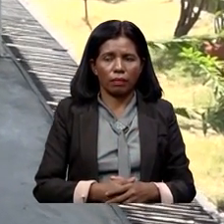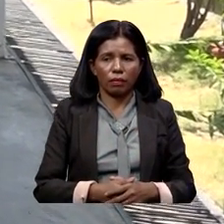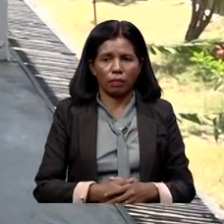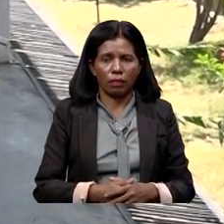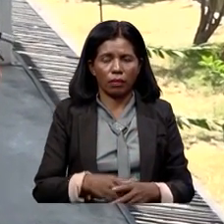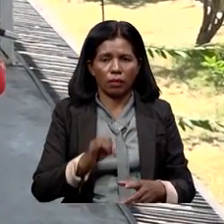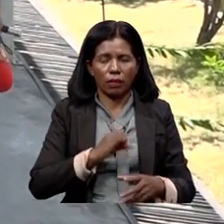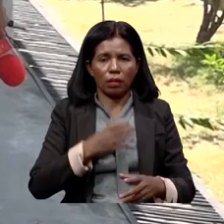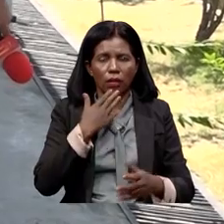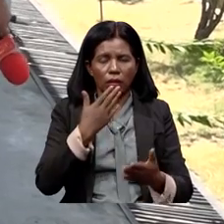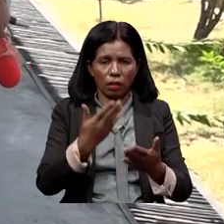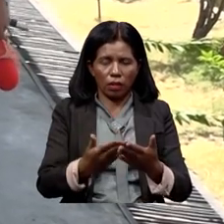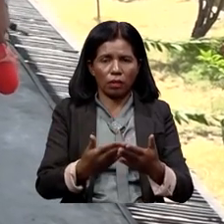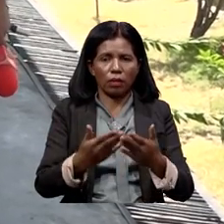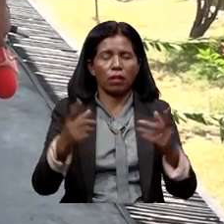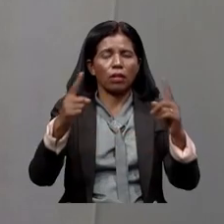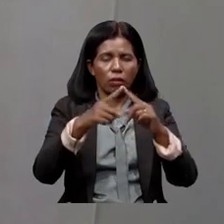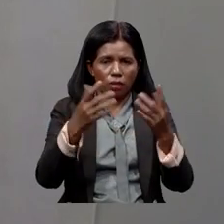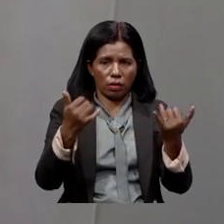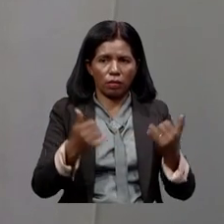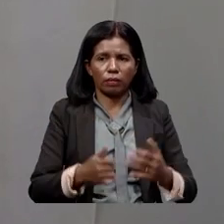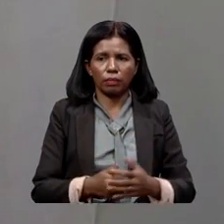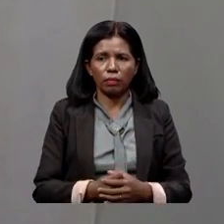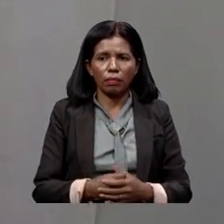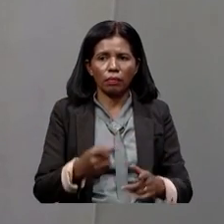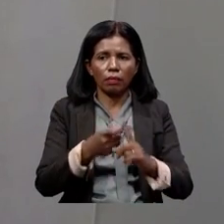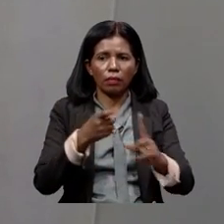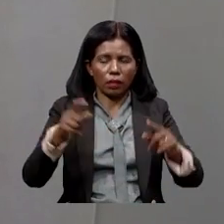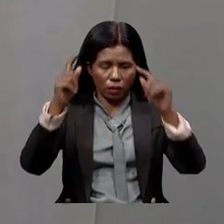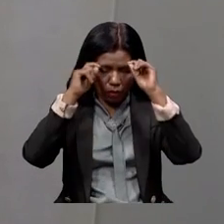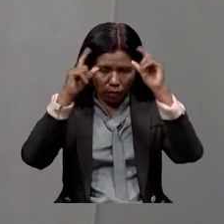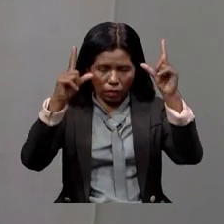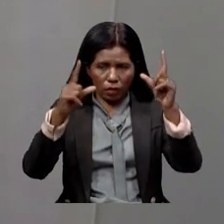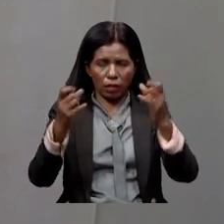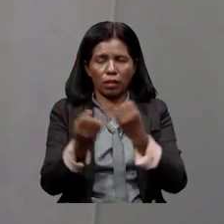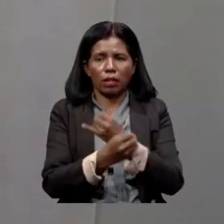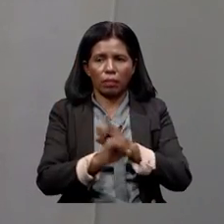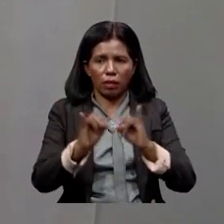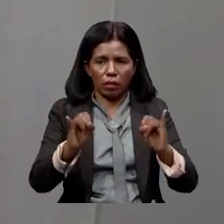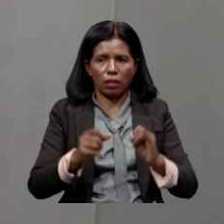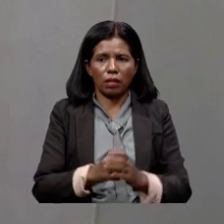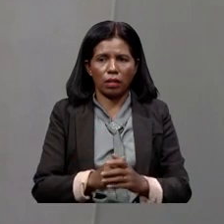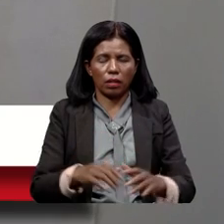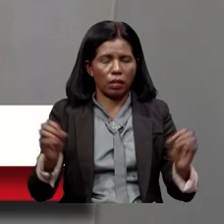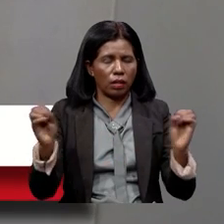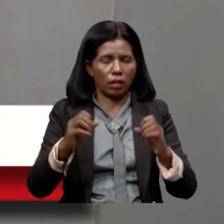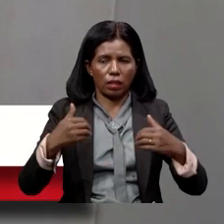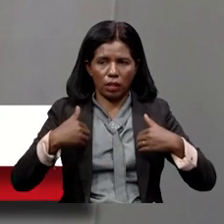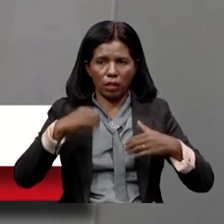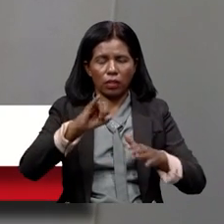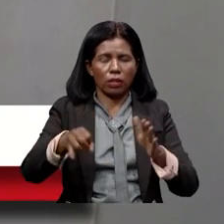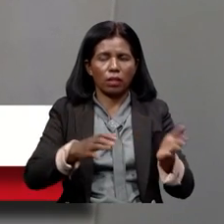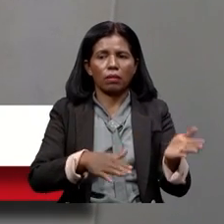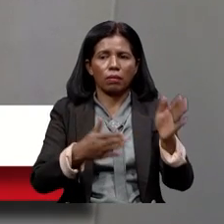au agradece tamba tua agora usi Timor Leste ukun rasik an la iya jurnalista ni bemate